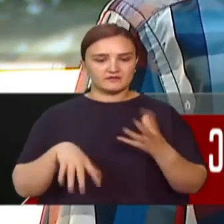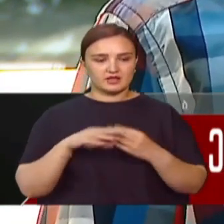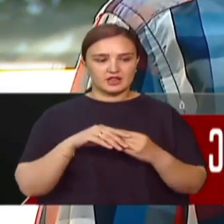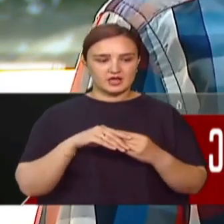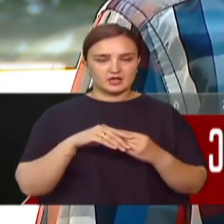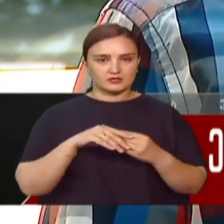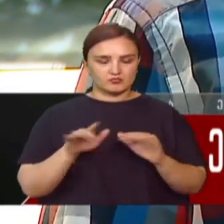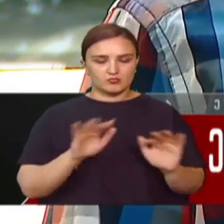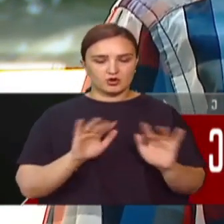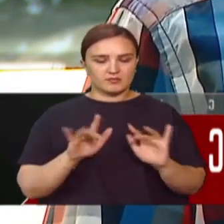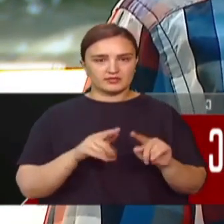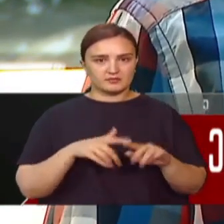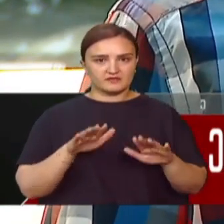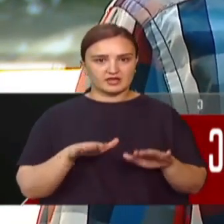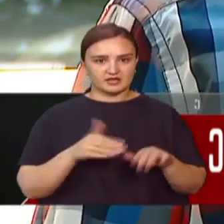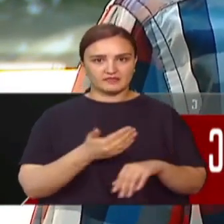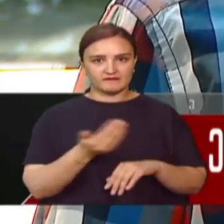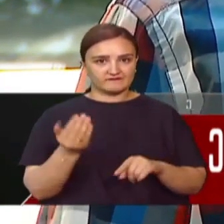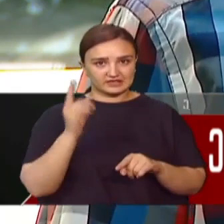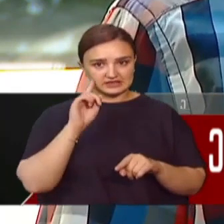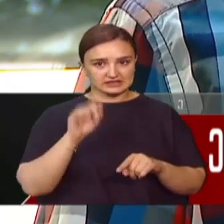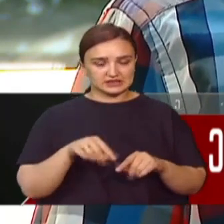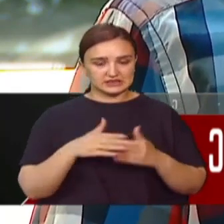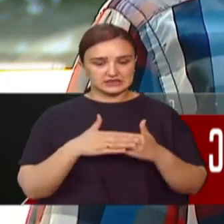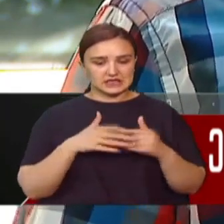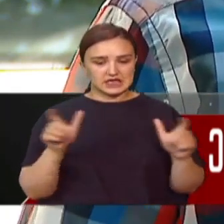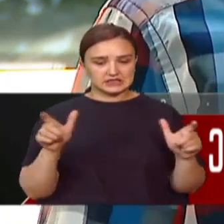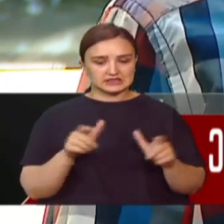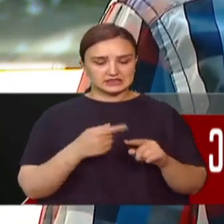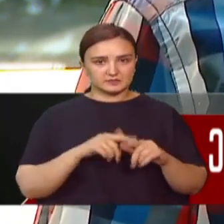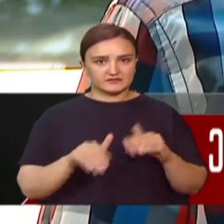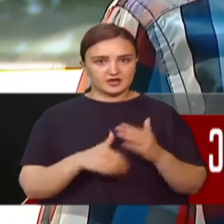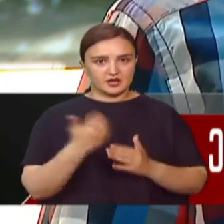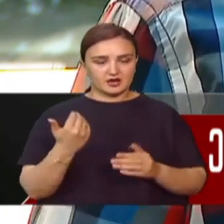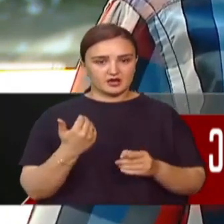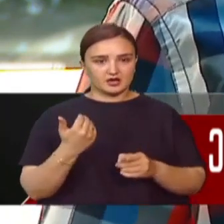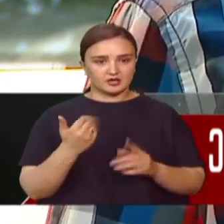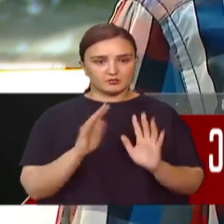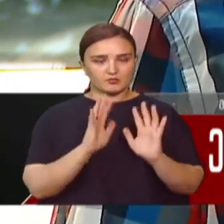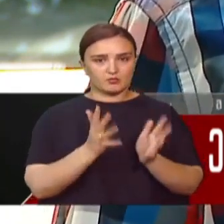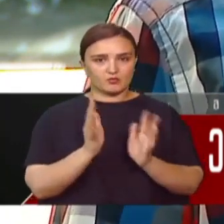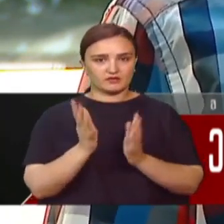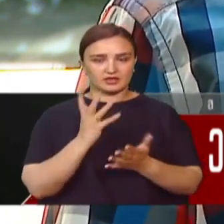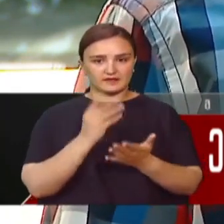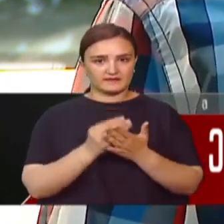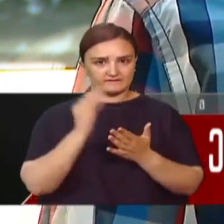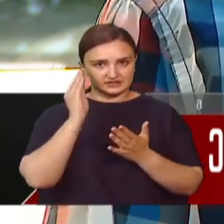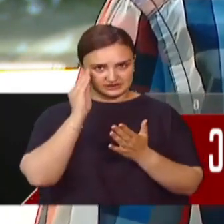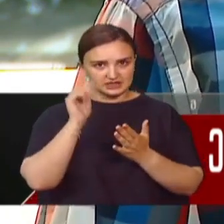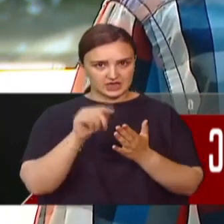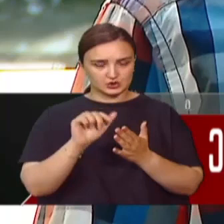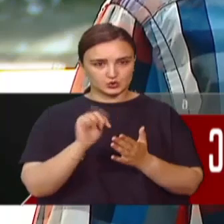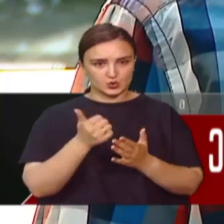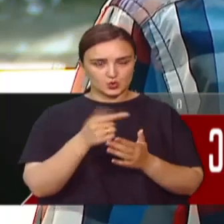სუბიექტს მოქმედების არეალს. მოგეხსენებათ, სანქციები ეს არის ახალი მოვლენა თავისი არსით,